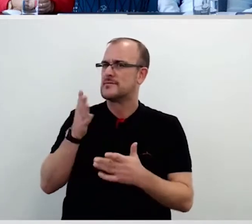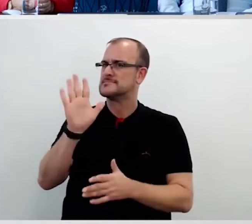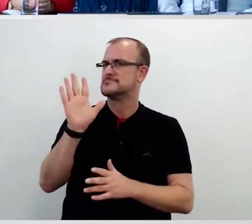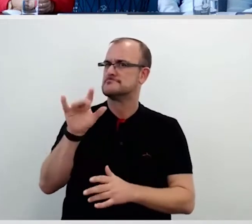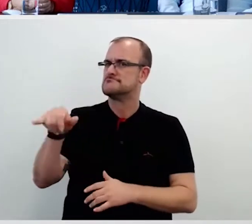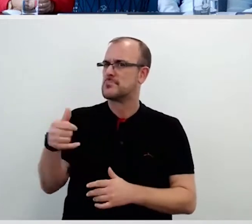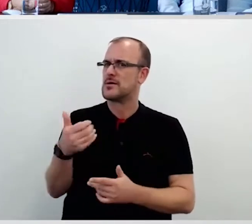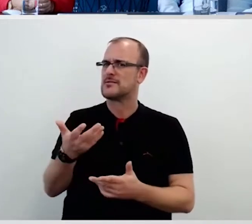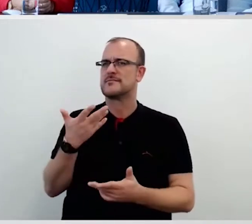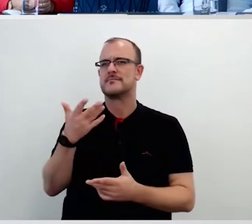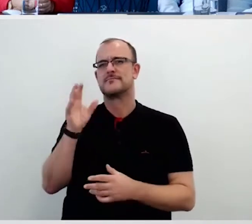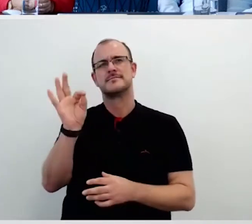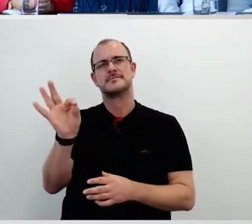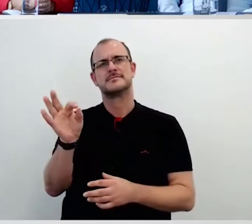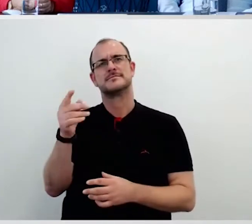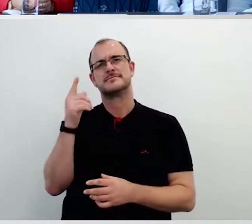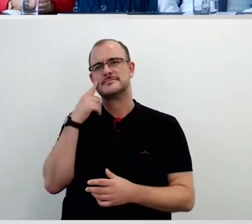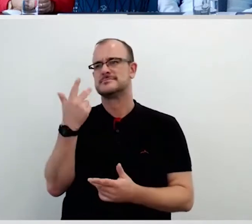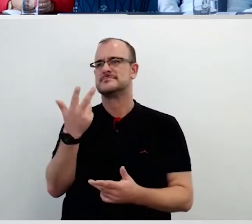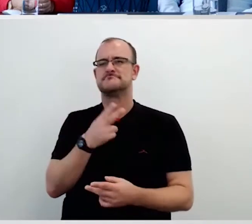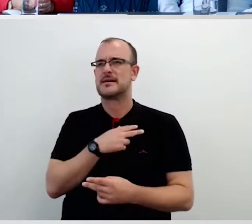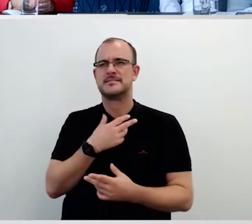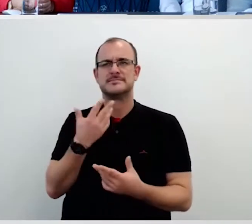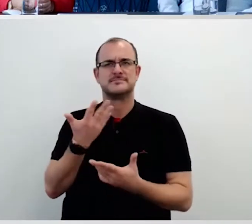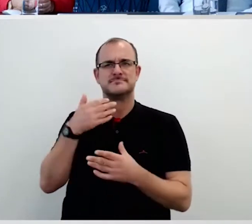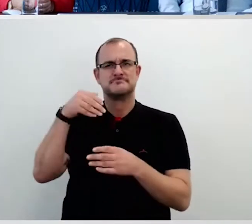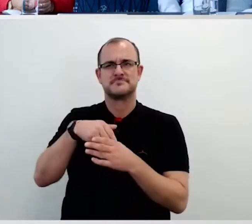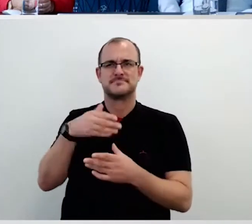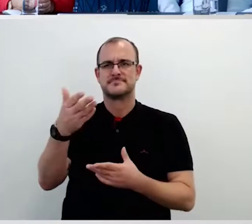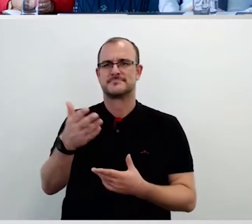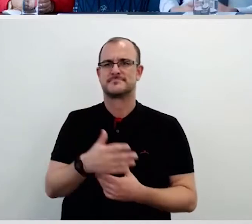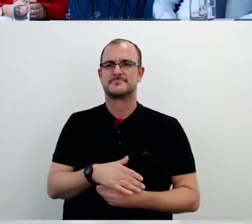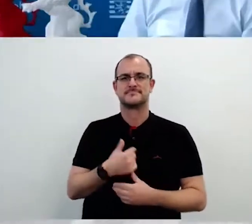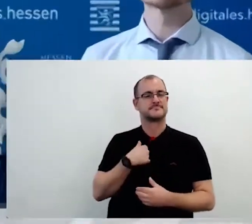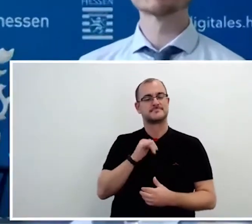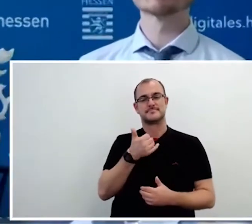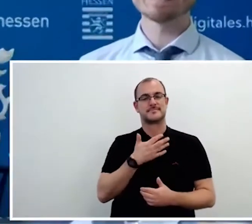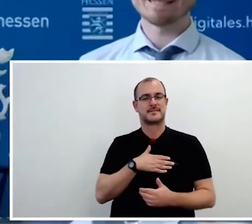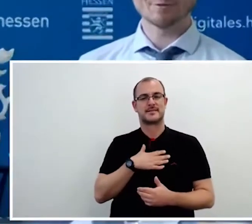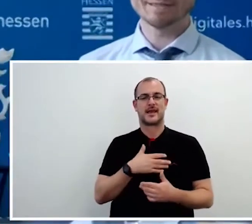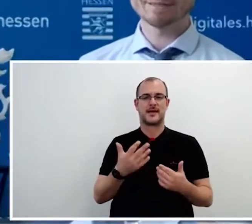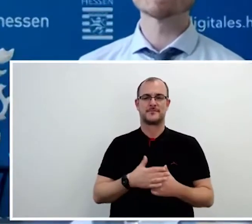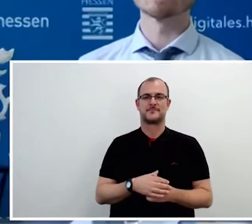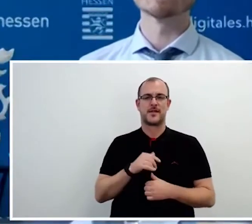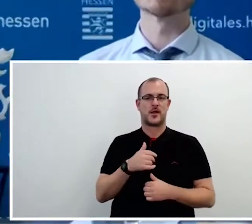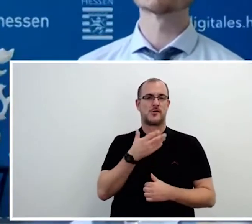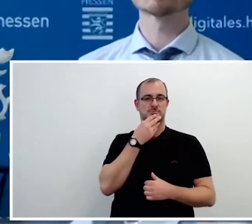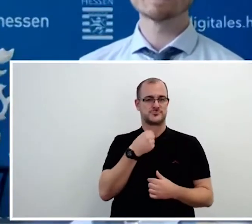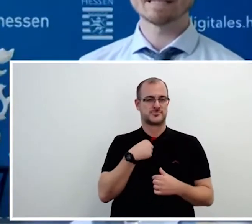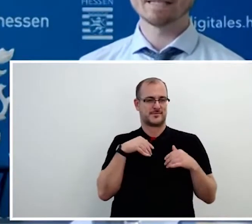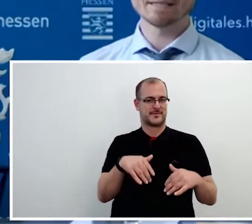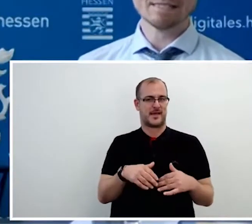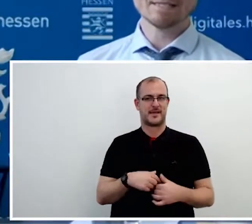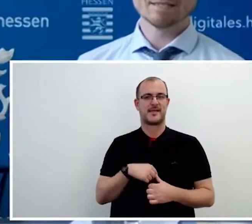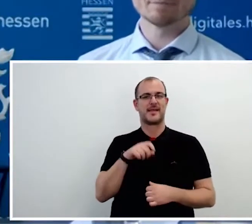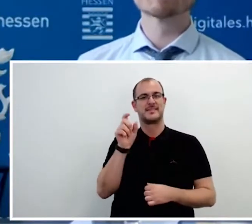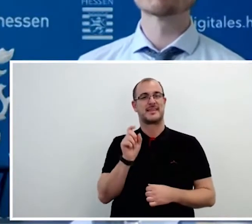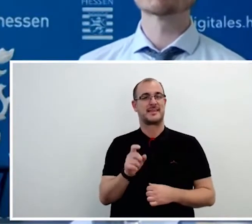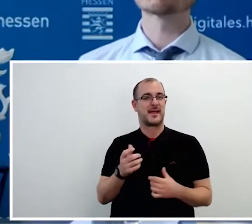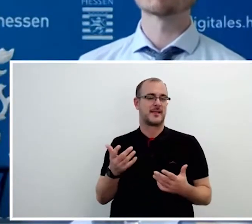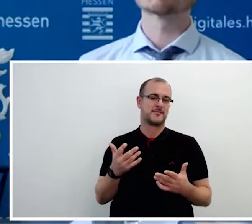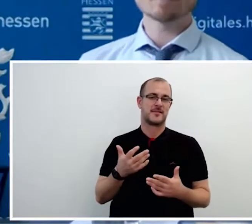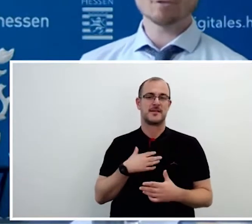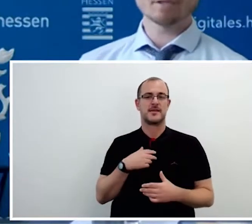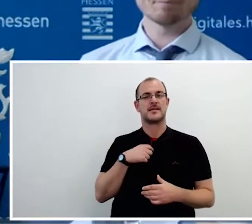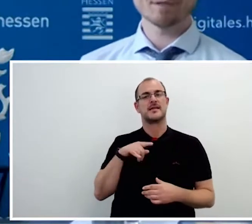Ihr Projekt. Wofür würden Sie denn ausgezeichnet? Ja, das mache ich sehr gerne und schön, auch hier zu sein heute digital. Ich